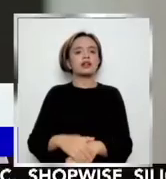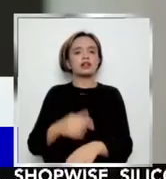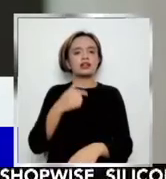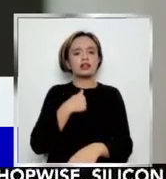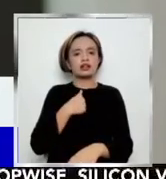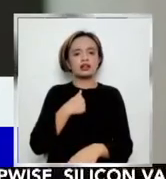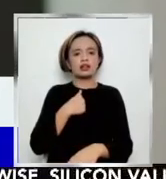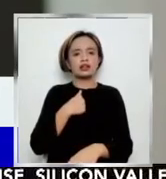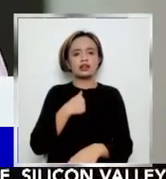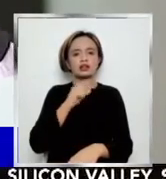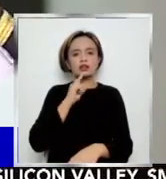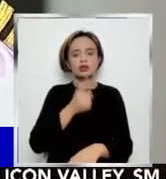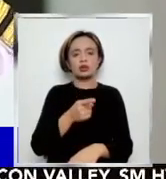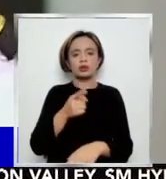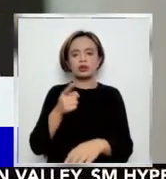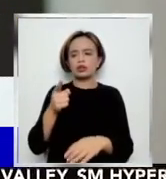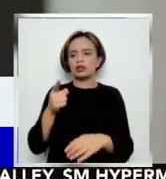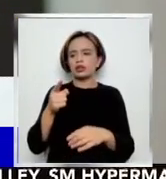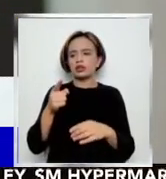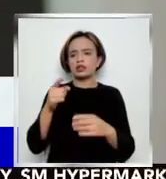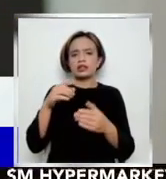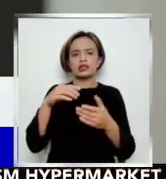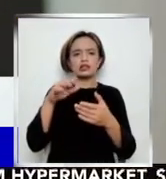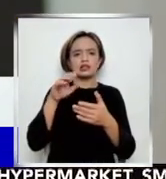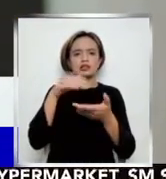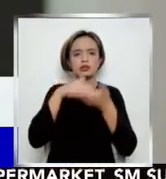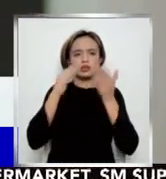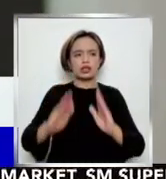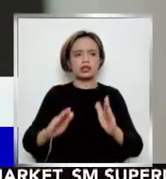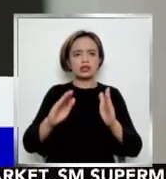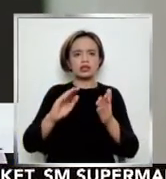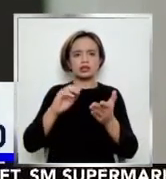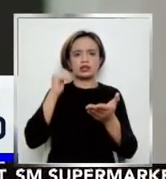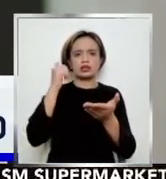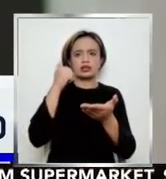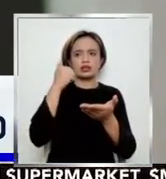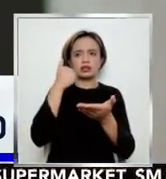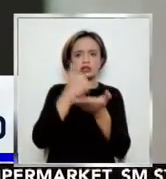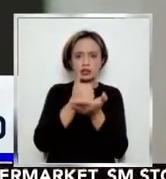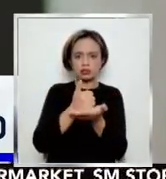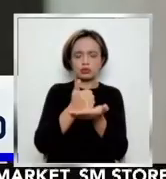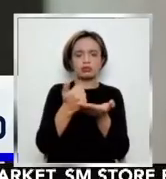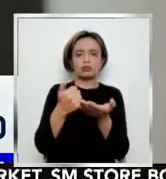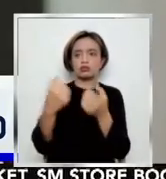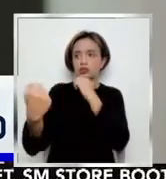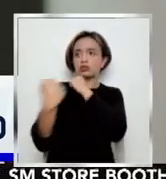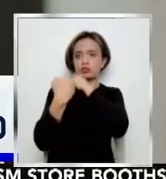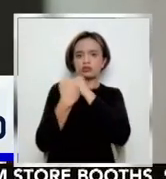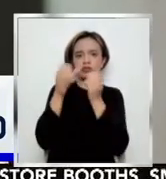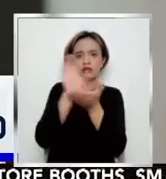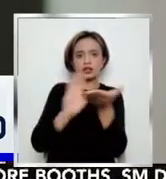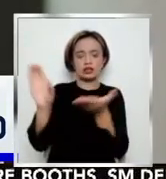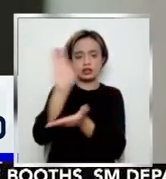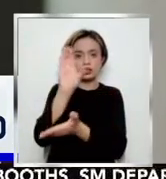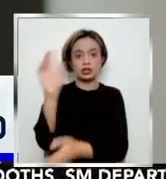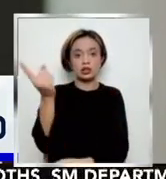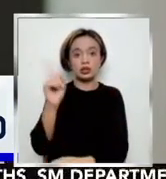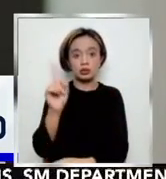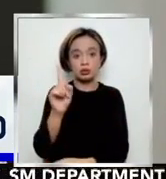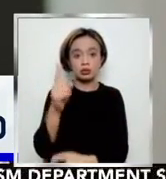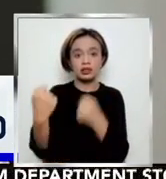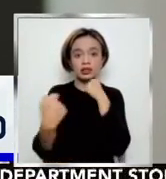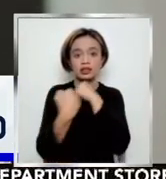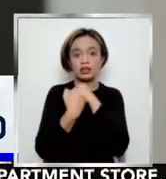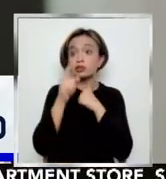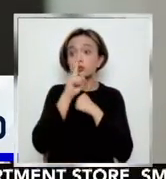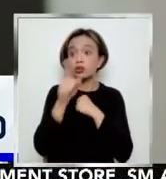Expanded Student Grant in Aid Program and nasuportahan yung college ko and yung sumuporta sa akin sa pre-flying talaga is